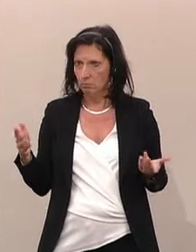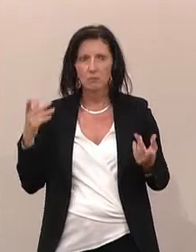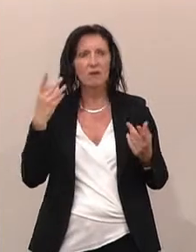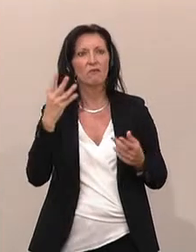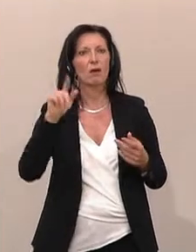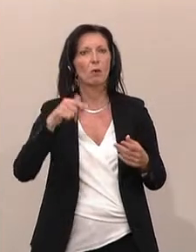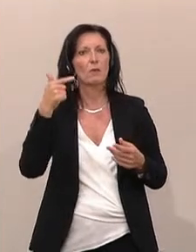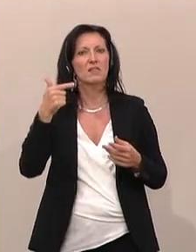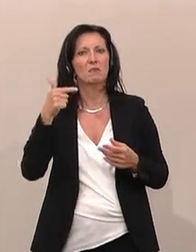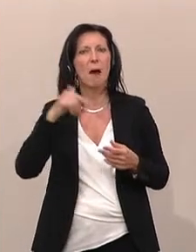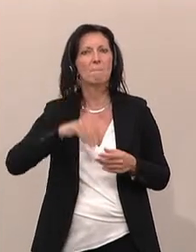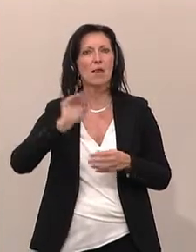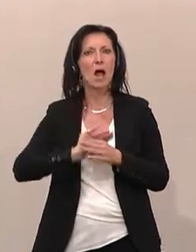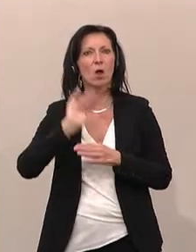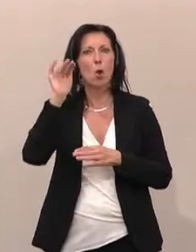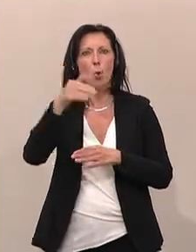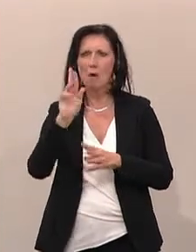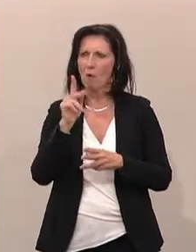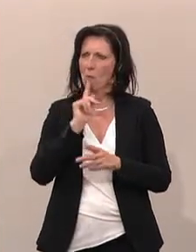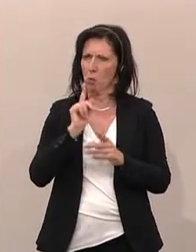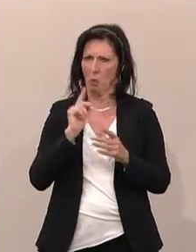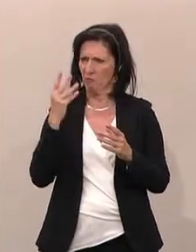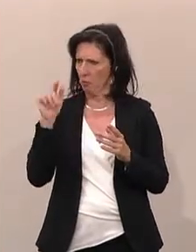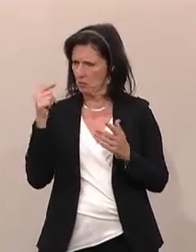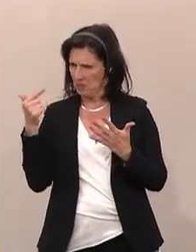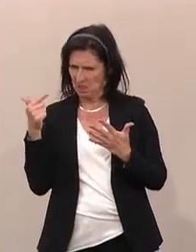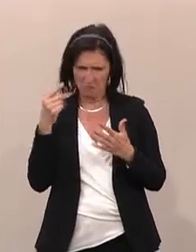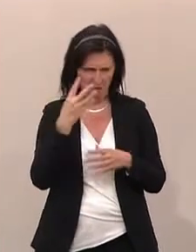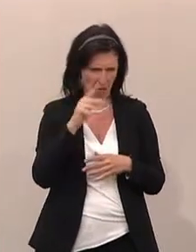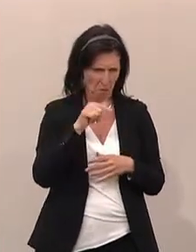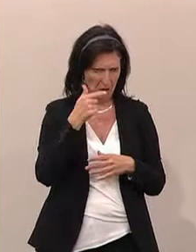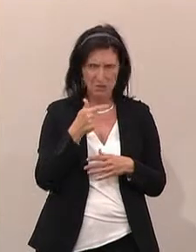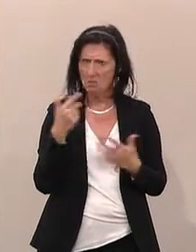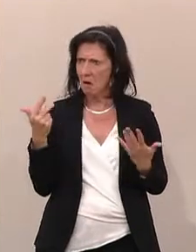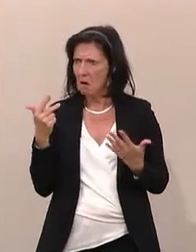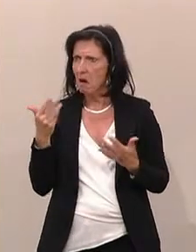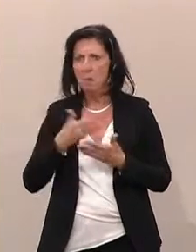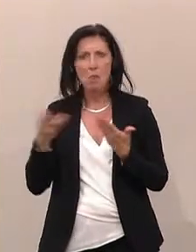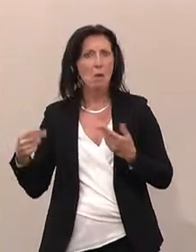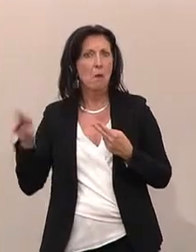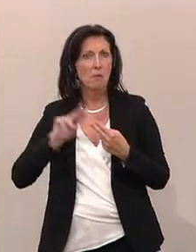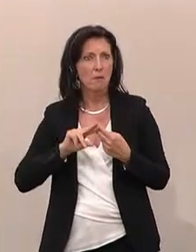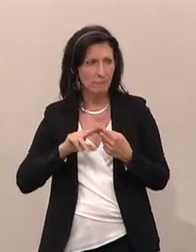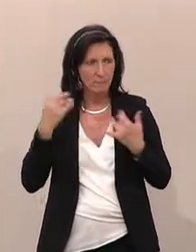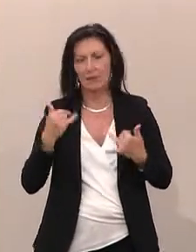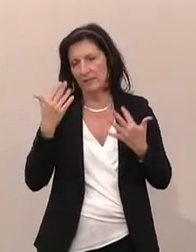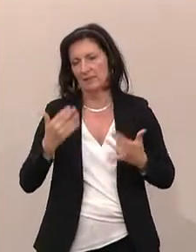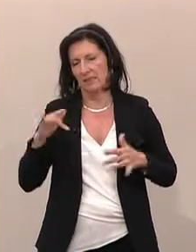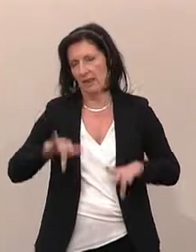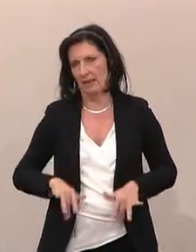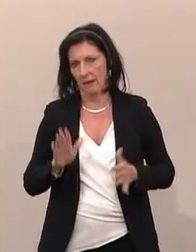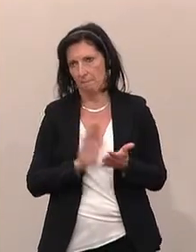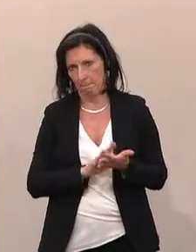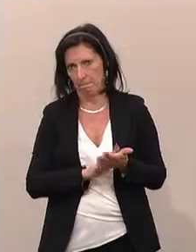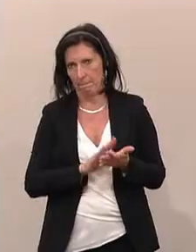4,2 Milliarden waren. Auf diese einfache Frage konnte mir im Ausschuss niemand eine Antwort geben. Inzwischen haben wir die Zahlen bekommen,